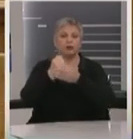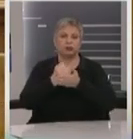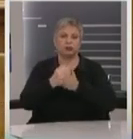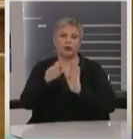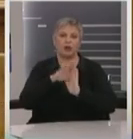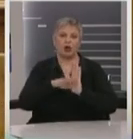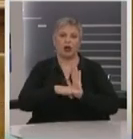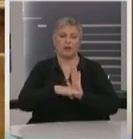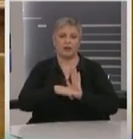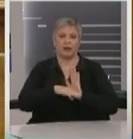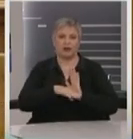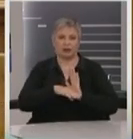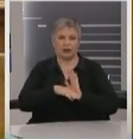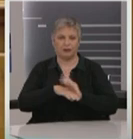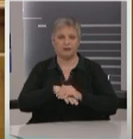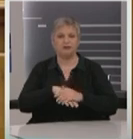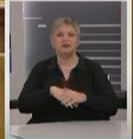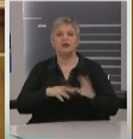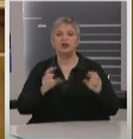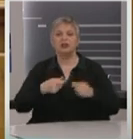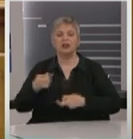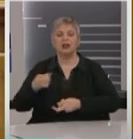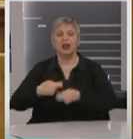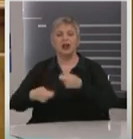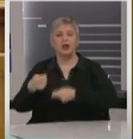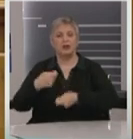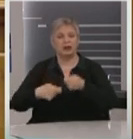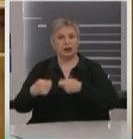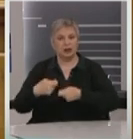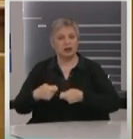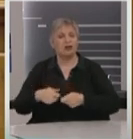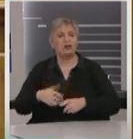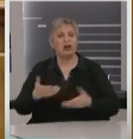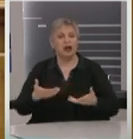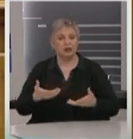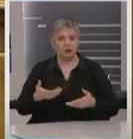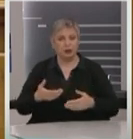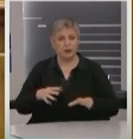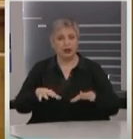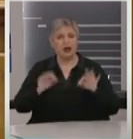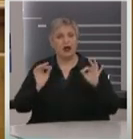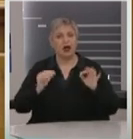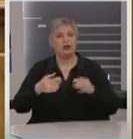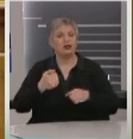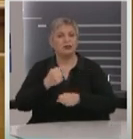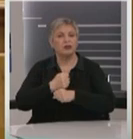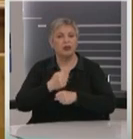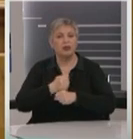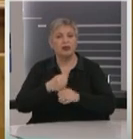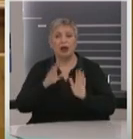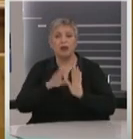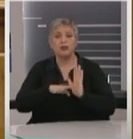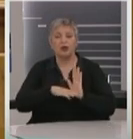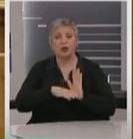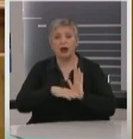επιχειρήσεις, έχουμε ενεργοποιήσει προγράμματα άνω των 1,3 δισεκατομμυρίων ευρώ από το